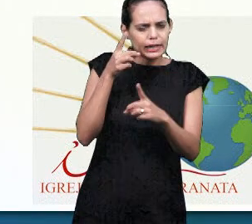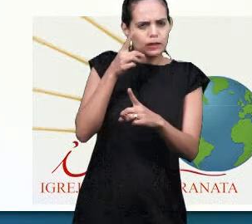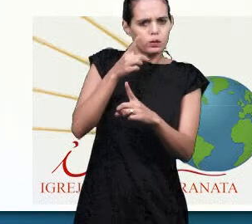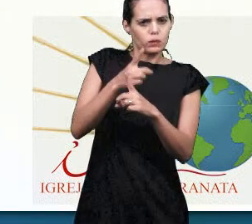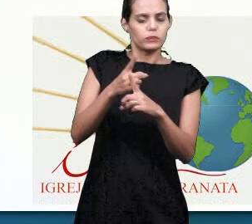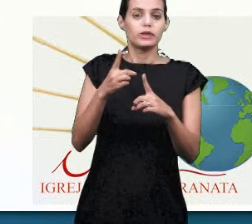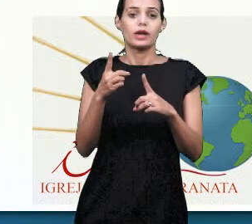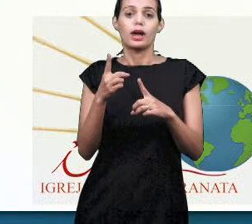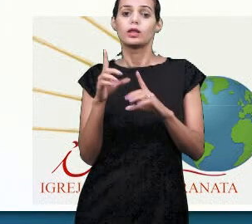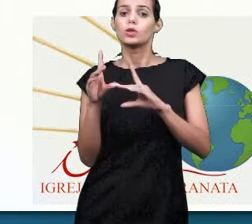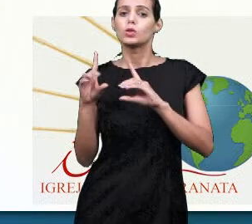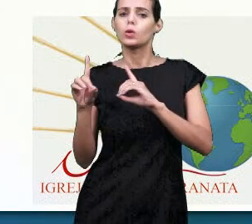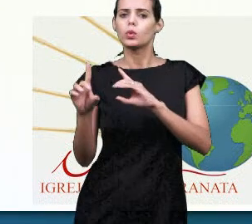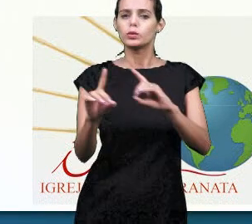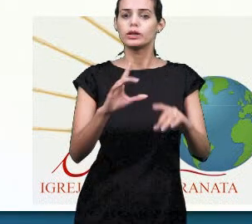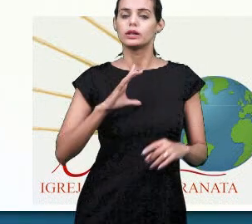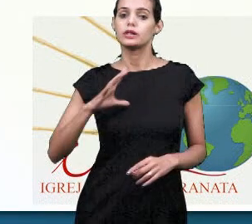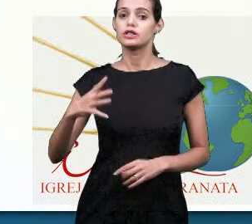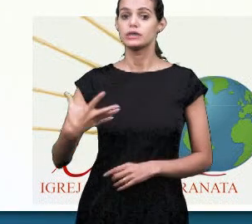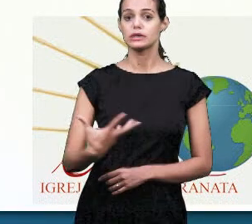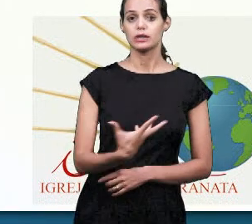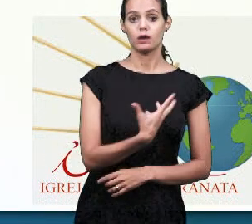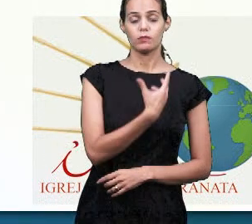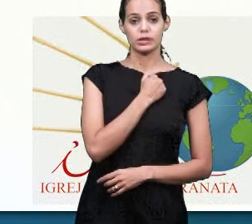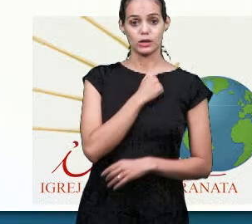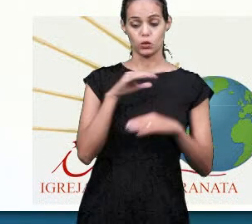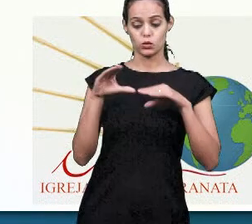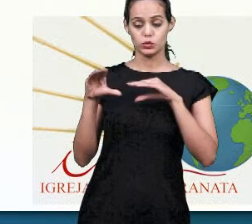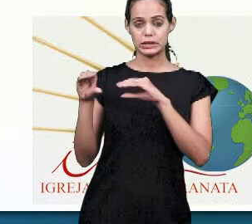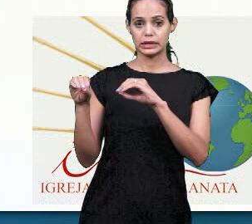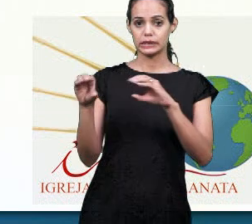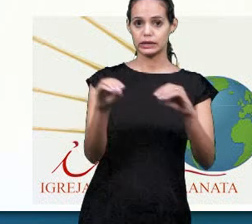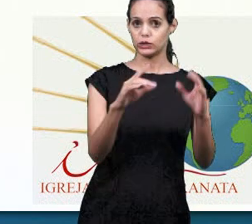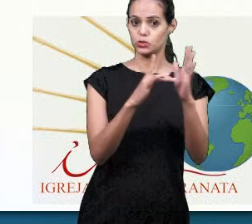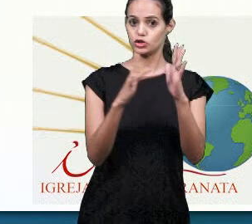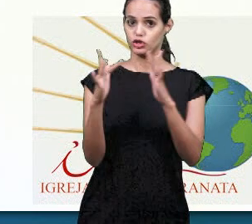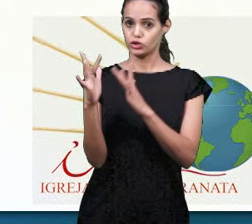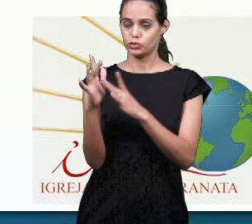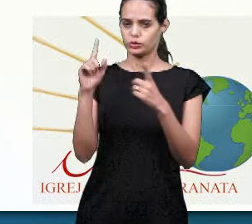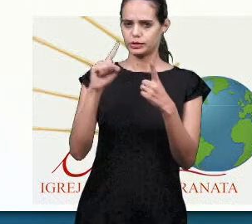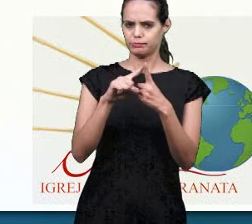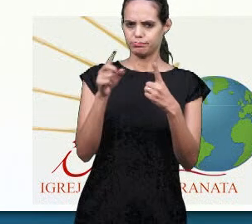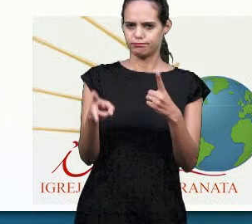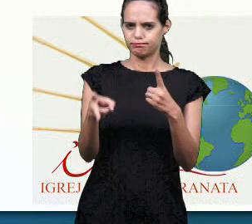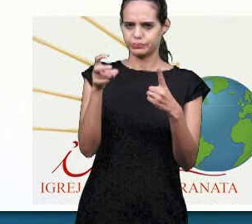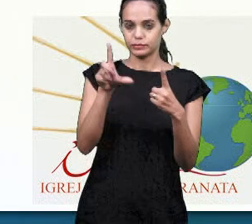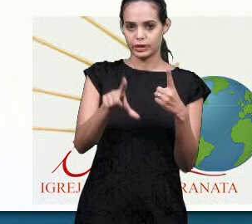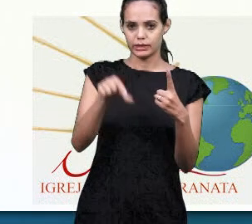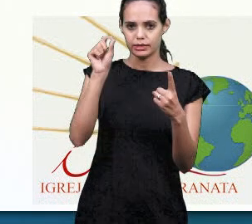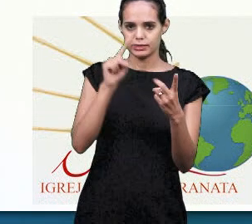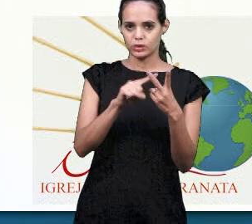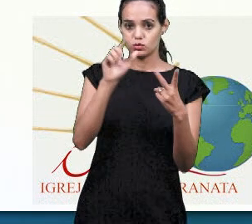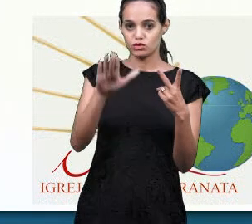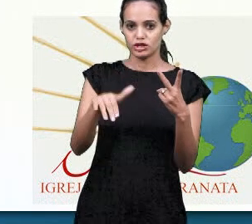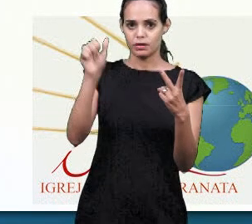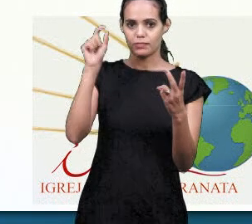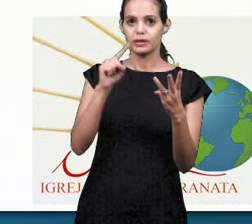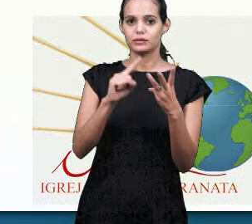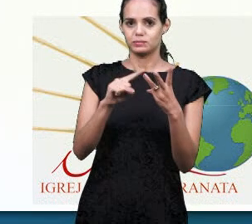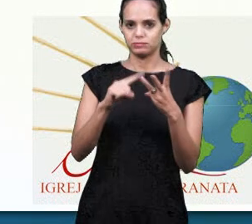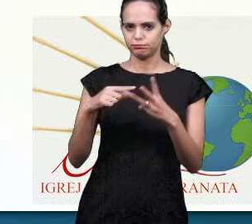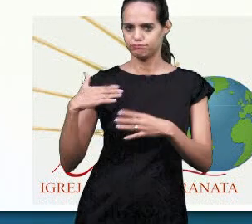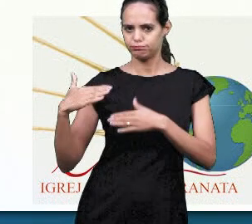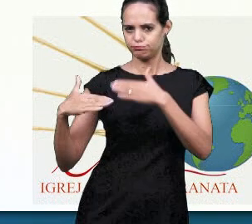de ces enseignements de Jésus, identifiant l'élection, l'appel et le processus. Donc, vous